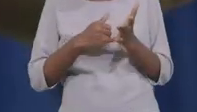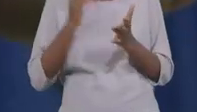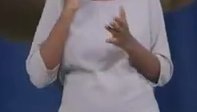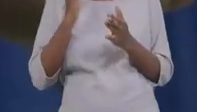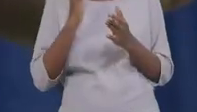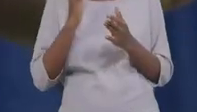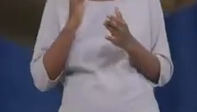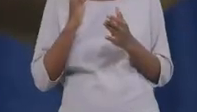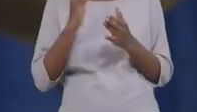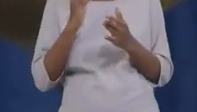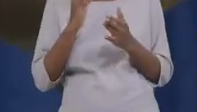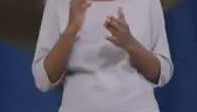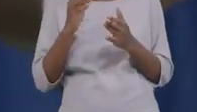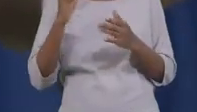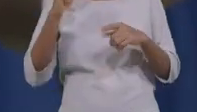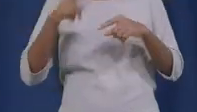quelqu'un